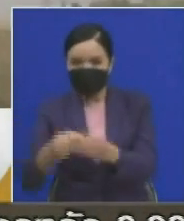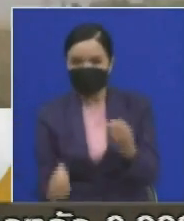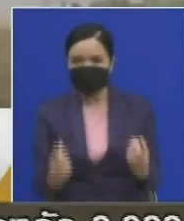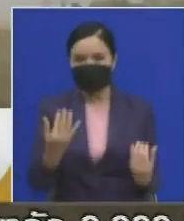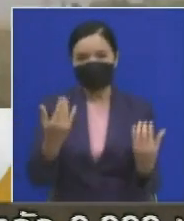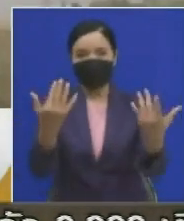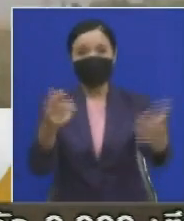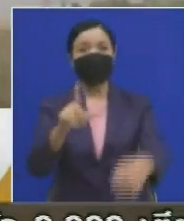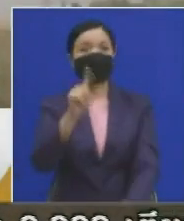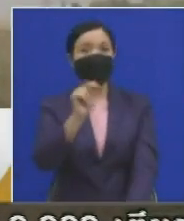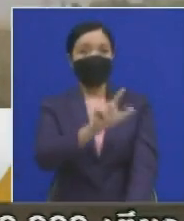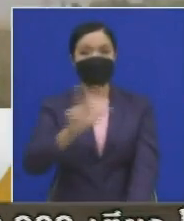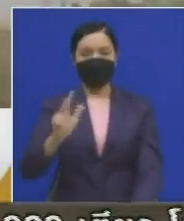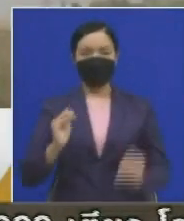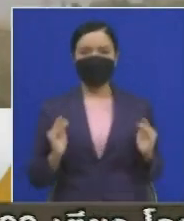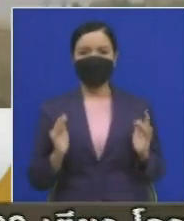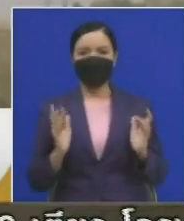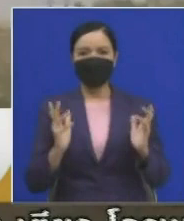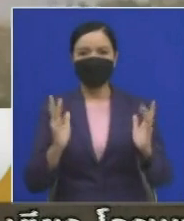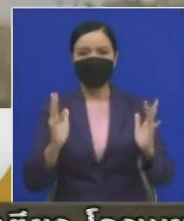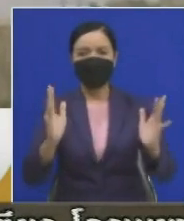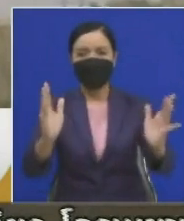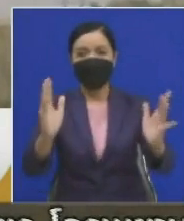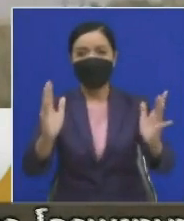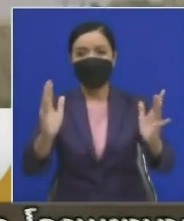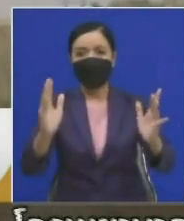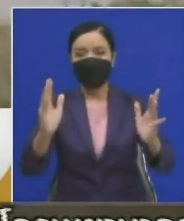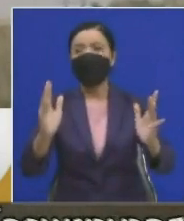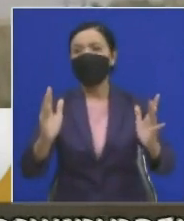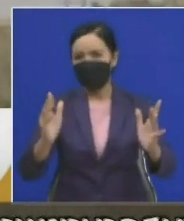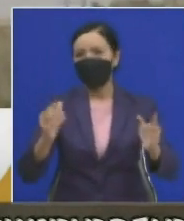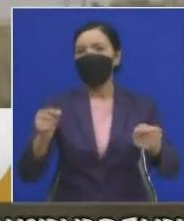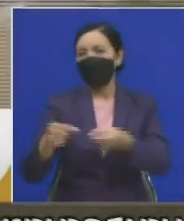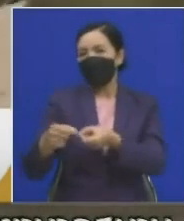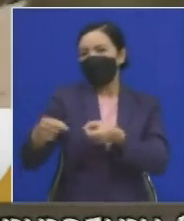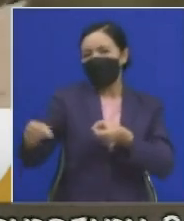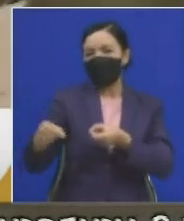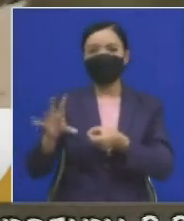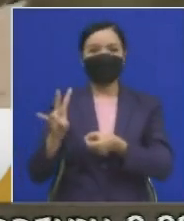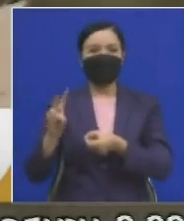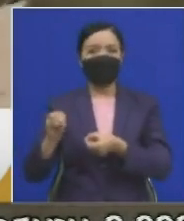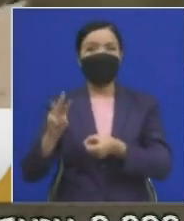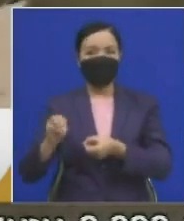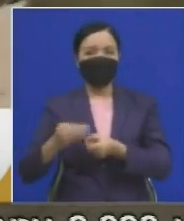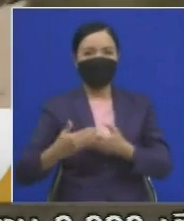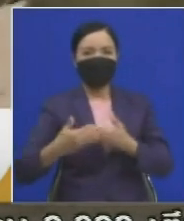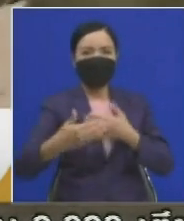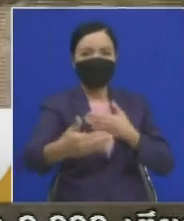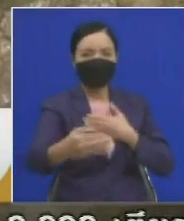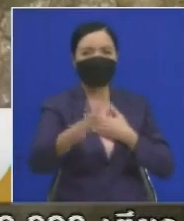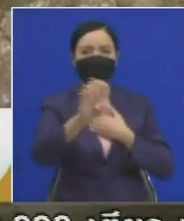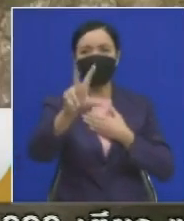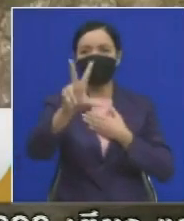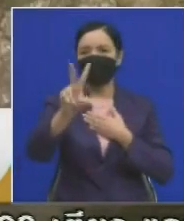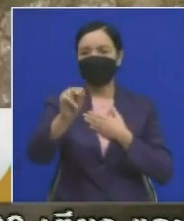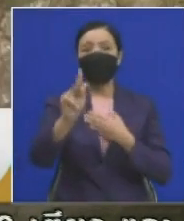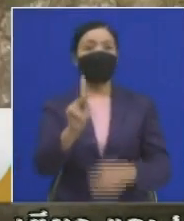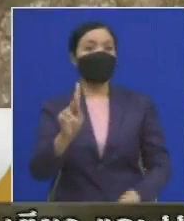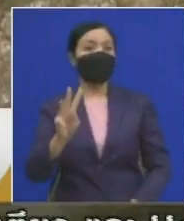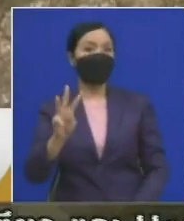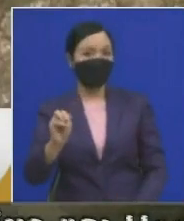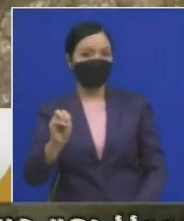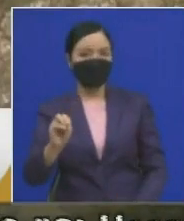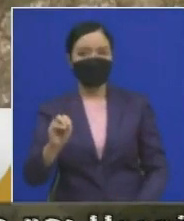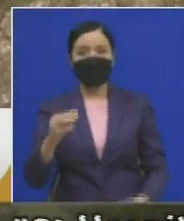มาณ 20 ล้านต้นเป็กแพงสีเขียว ค่ะว้างออกไปใน 70 เมตรระยะทาง ยาว 430 กิโลเมตร